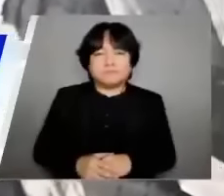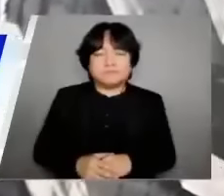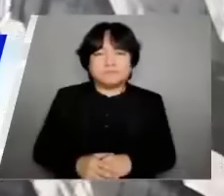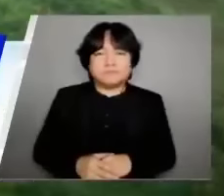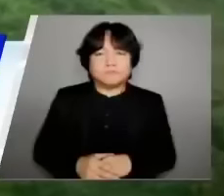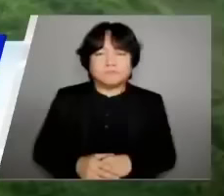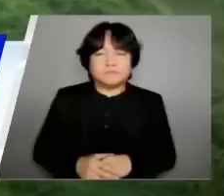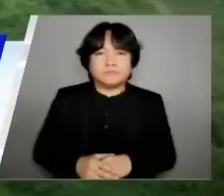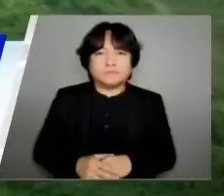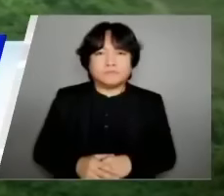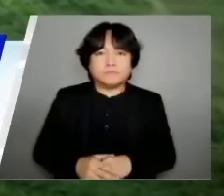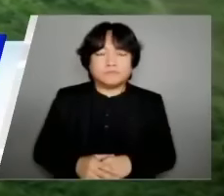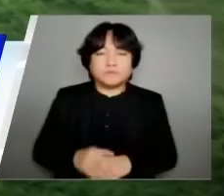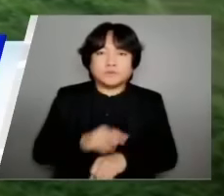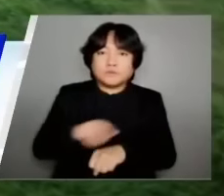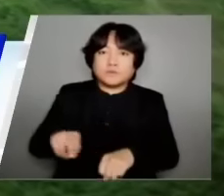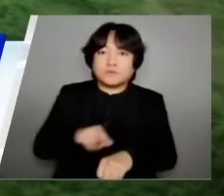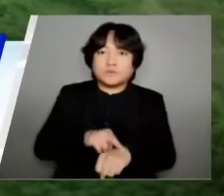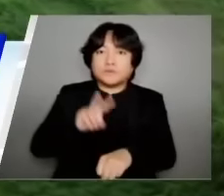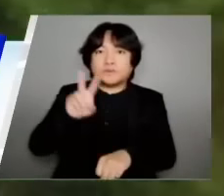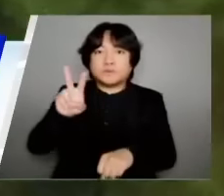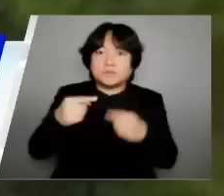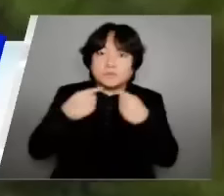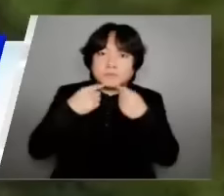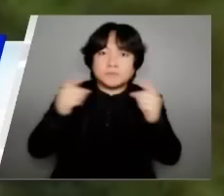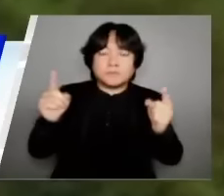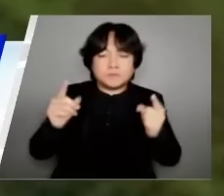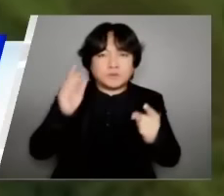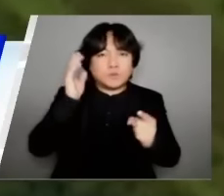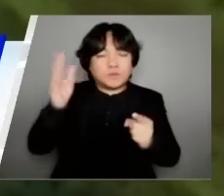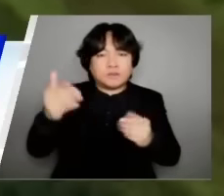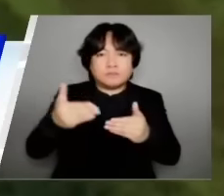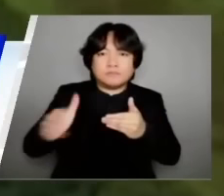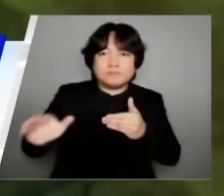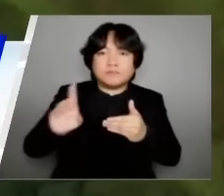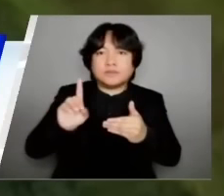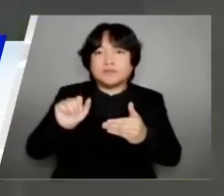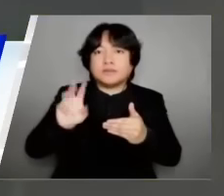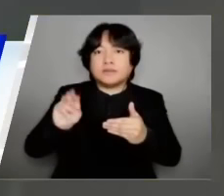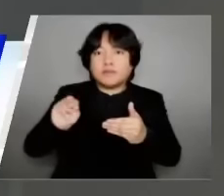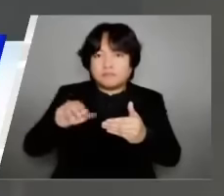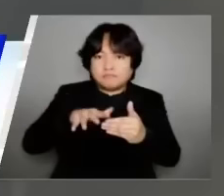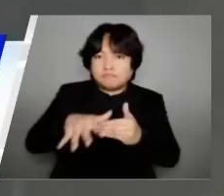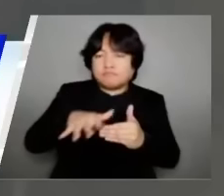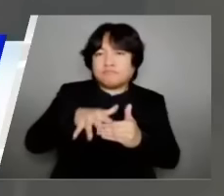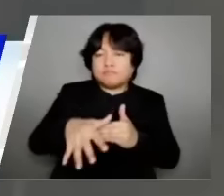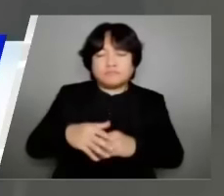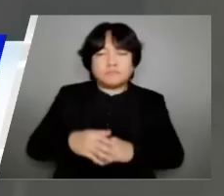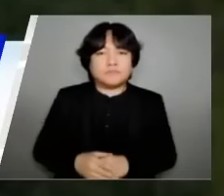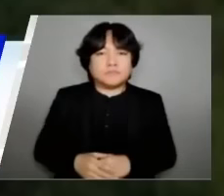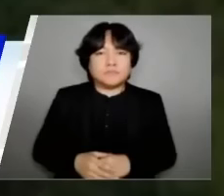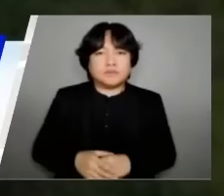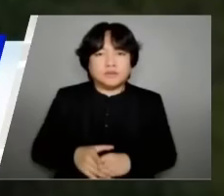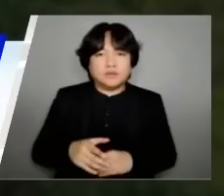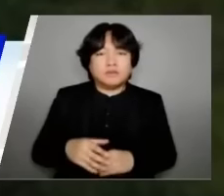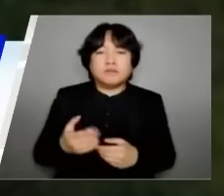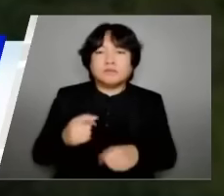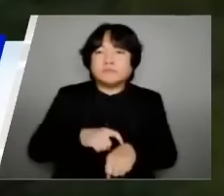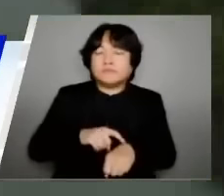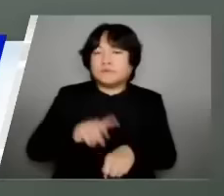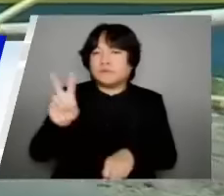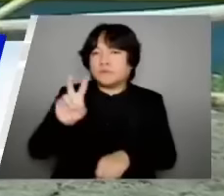Region 2 na maglalabas ang Magat Dam ng tubig mula sa reservoir nito. Bubuksan ang spillway ng alas 2 ng hapon,